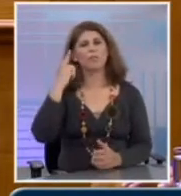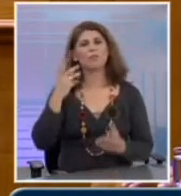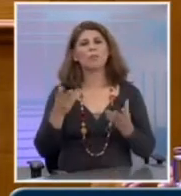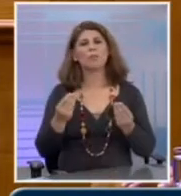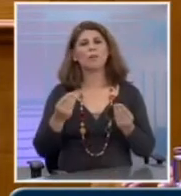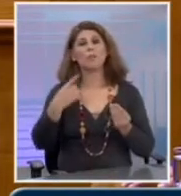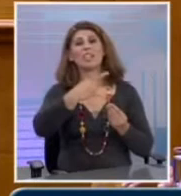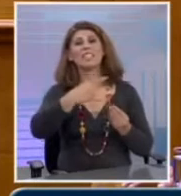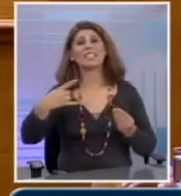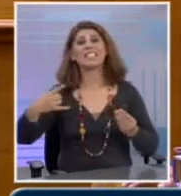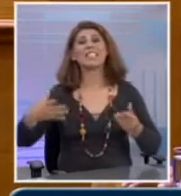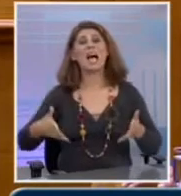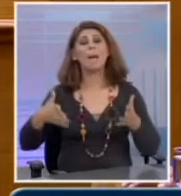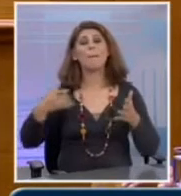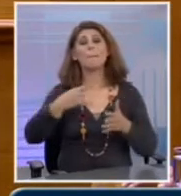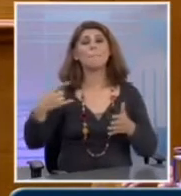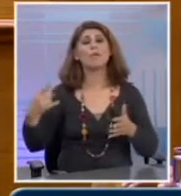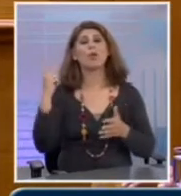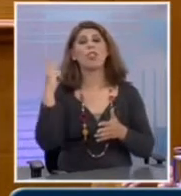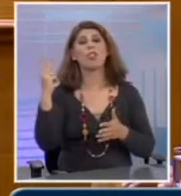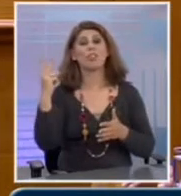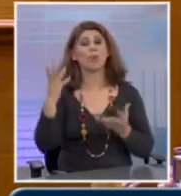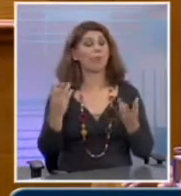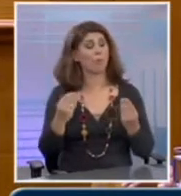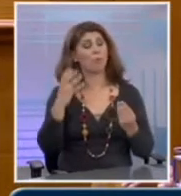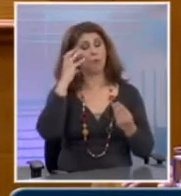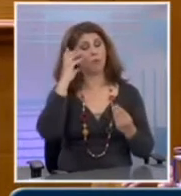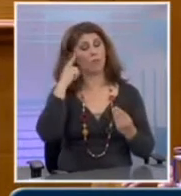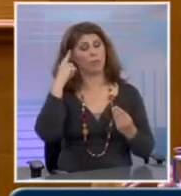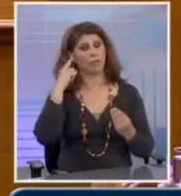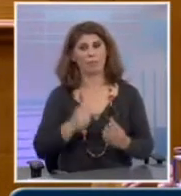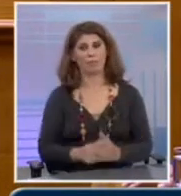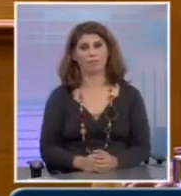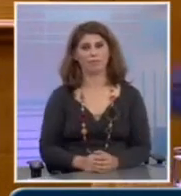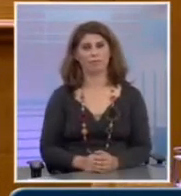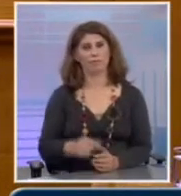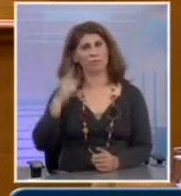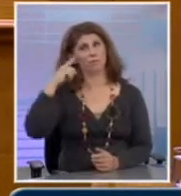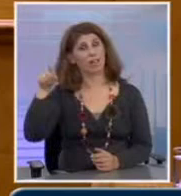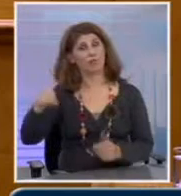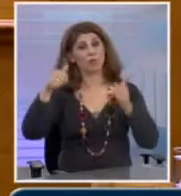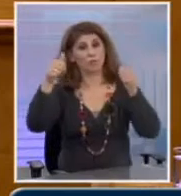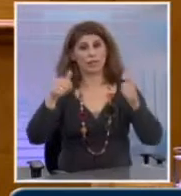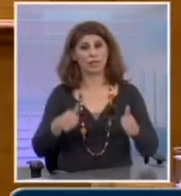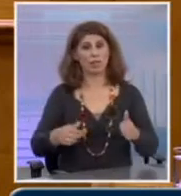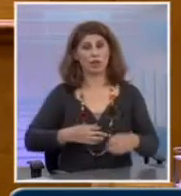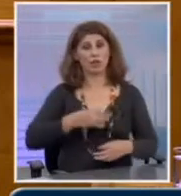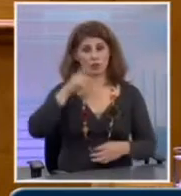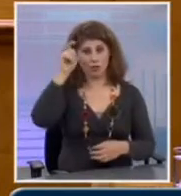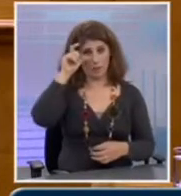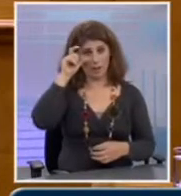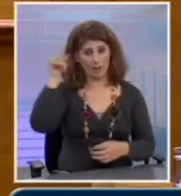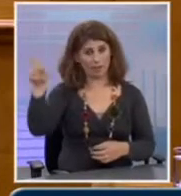το Ζάπιο 2. Πάρα πολύ. Αυτό που είχε εξαγγείλει ο κύριος